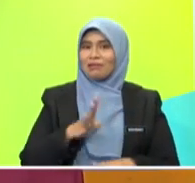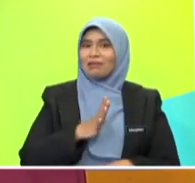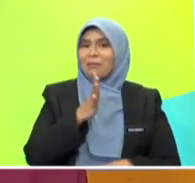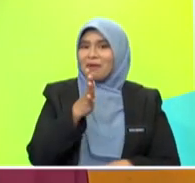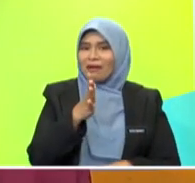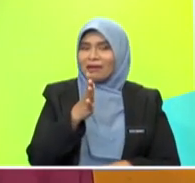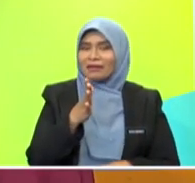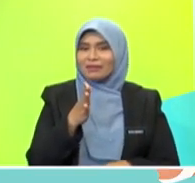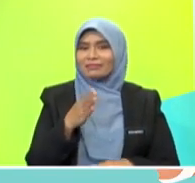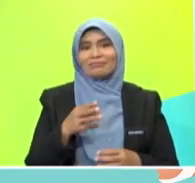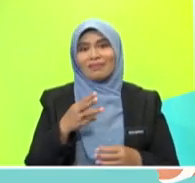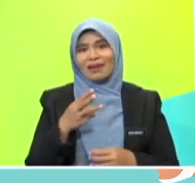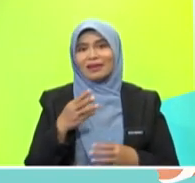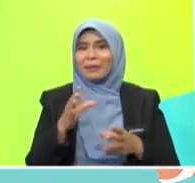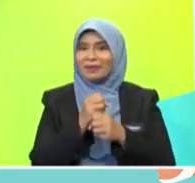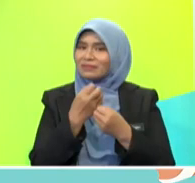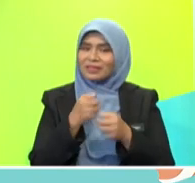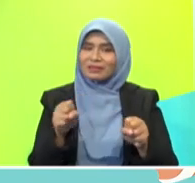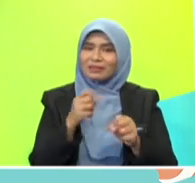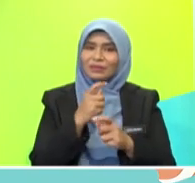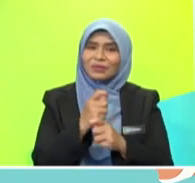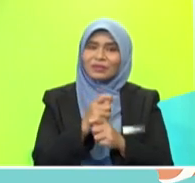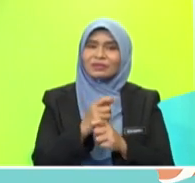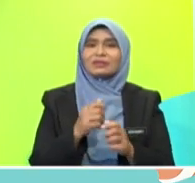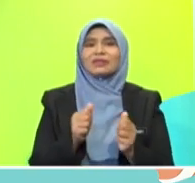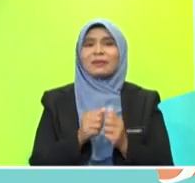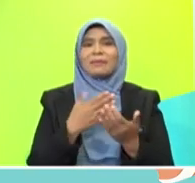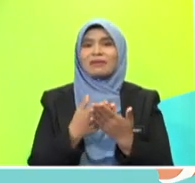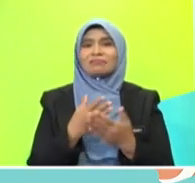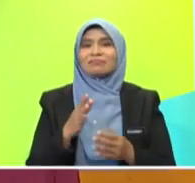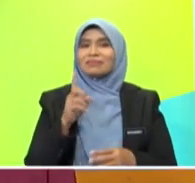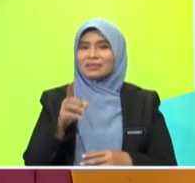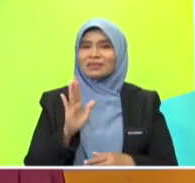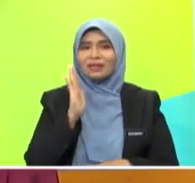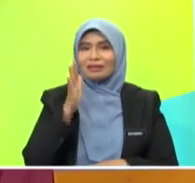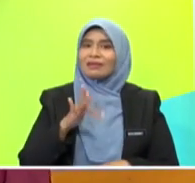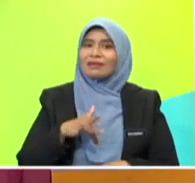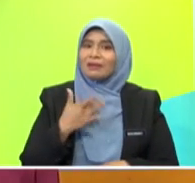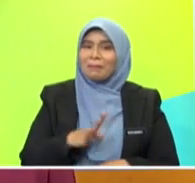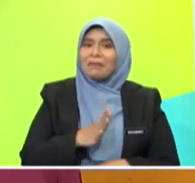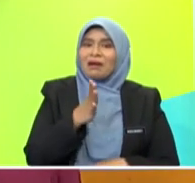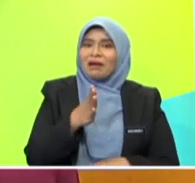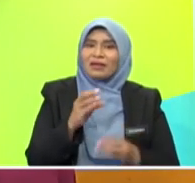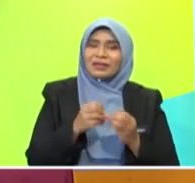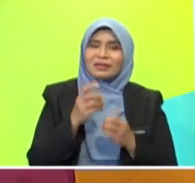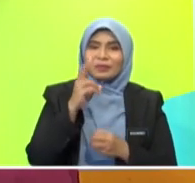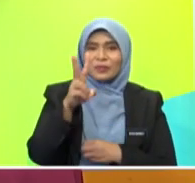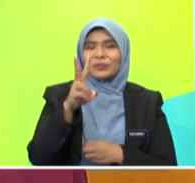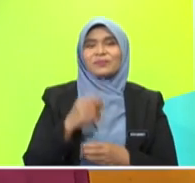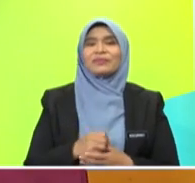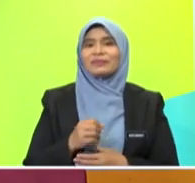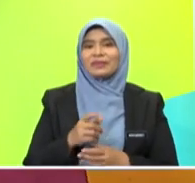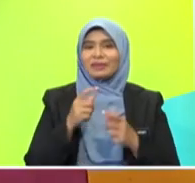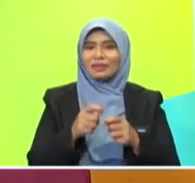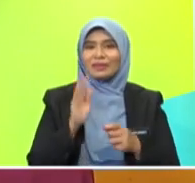saya dapat menyelesaikan tugas ini saat akan merasa bangga dan kedua tentulah kamu